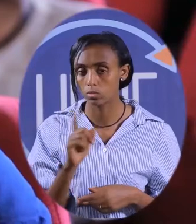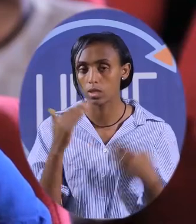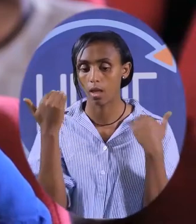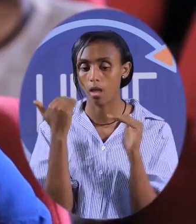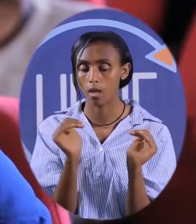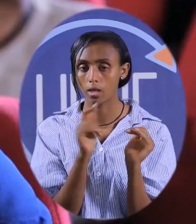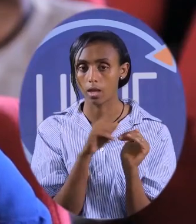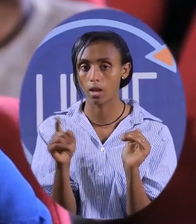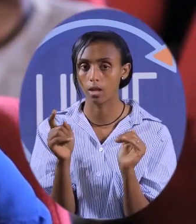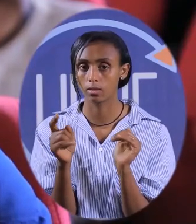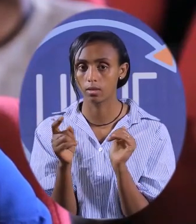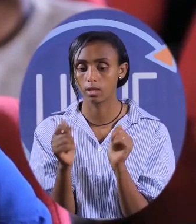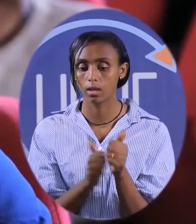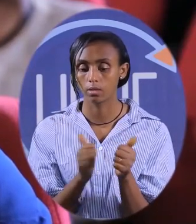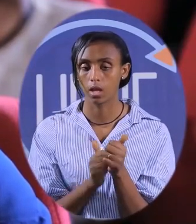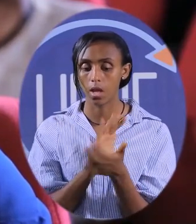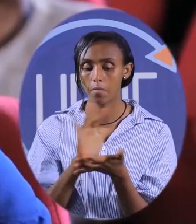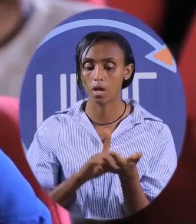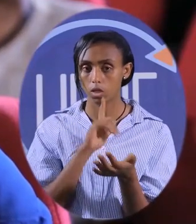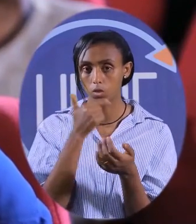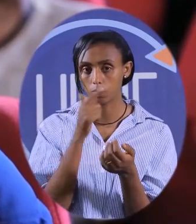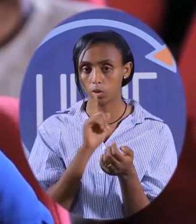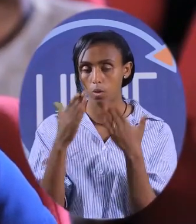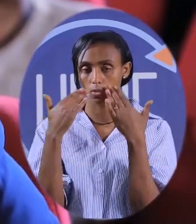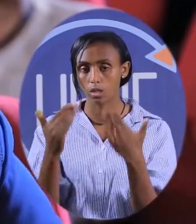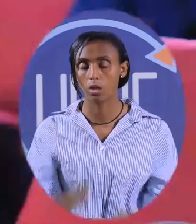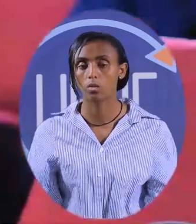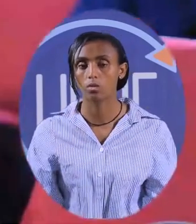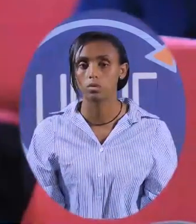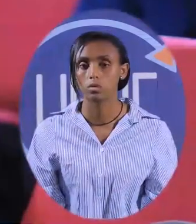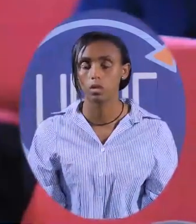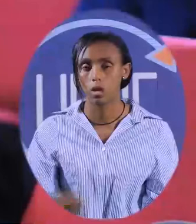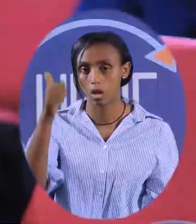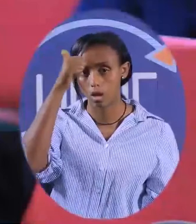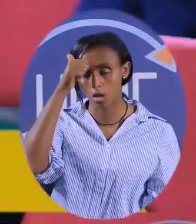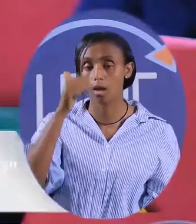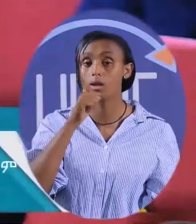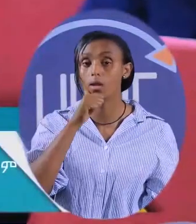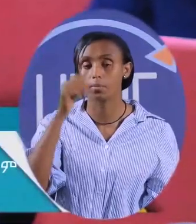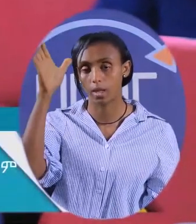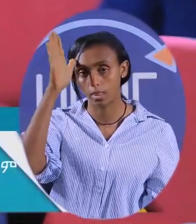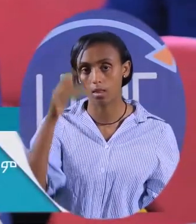ያክል የእናንተ ኦዲየንስ ያማከለ ነው የሚለው? አመሰግናለሁ። አይናለም ጌጤ ይባላለሁ።